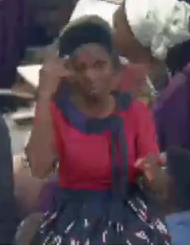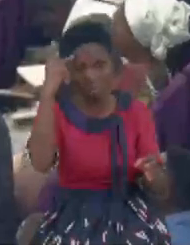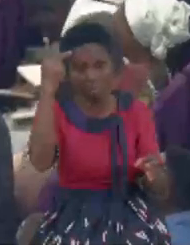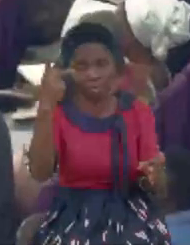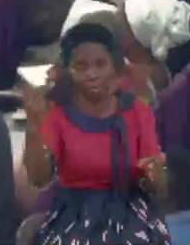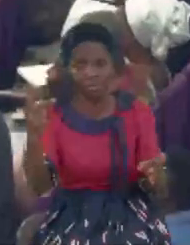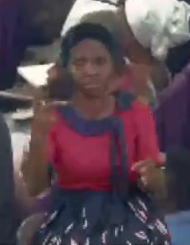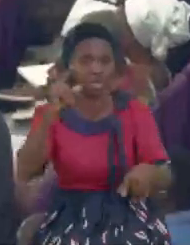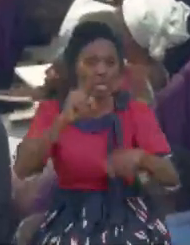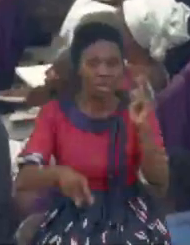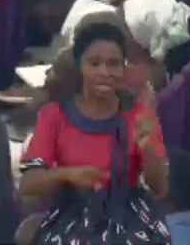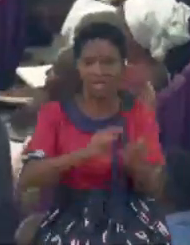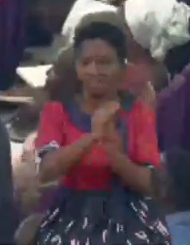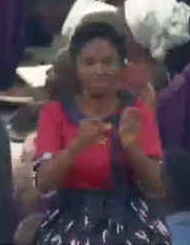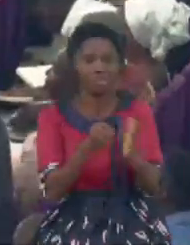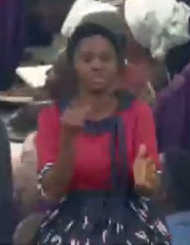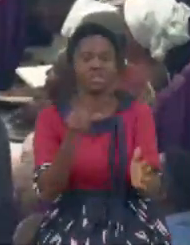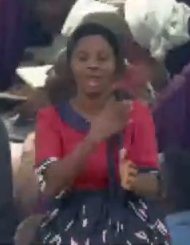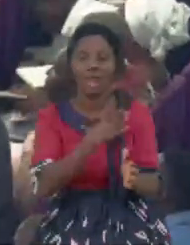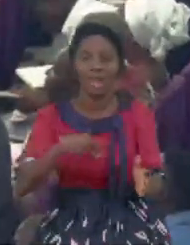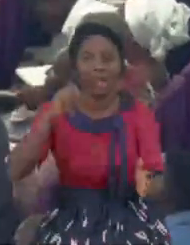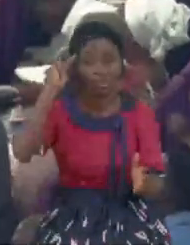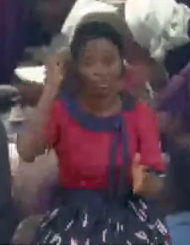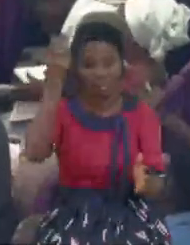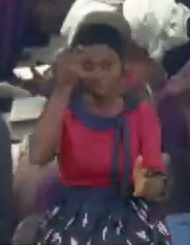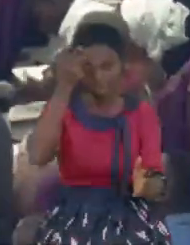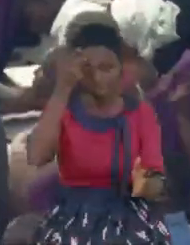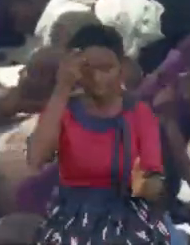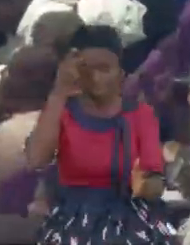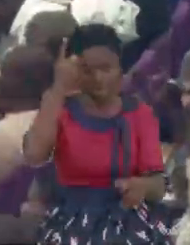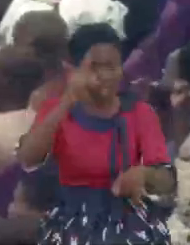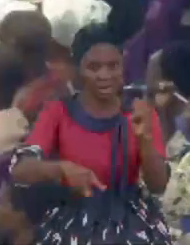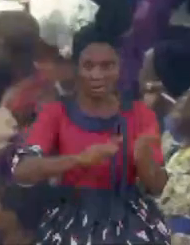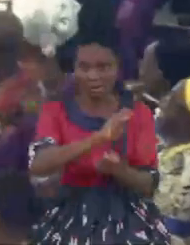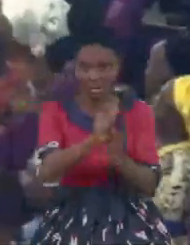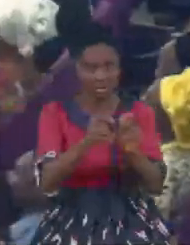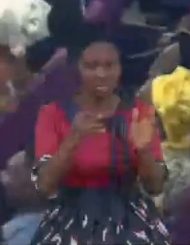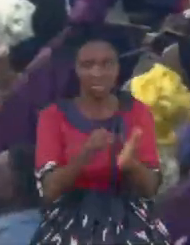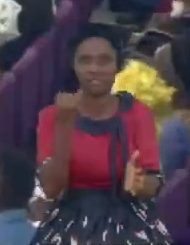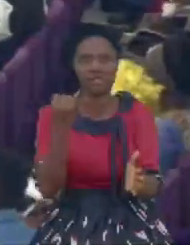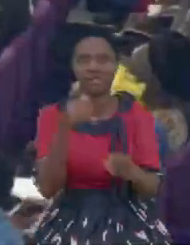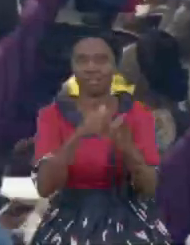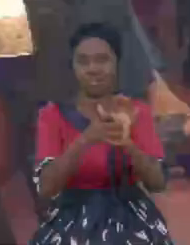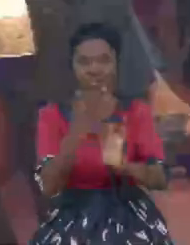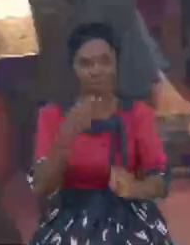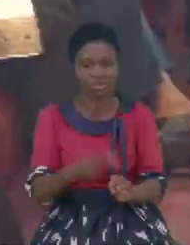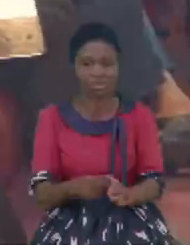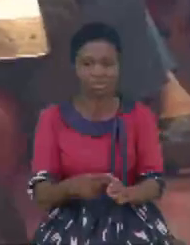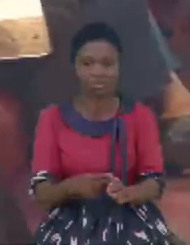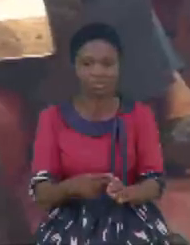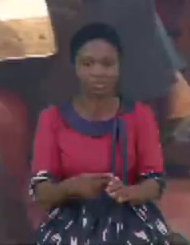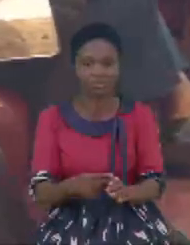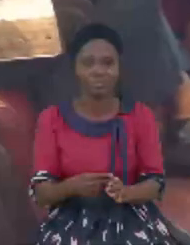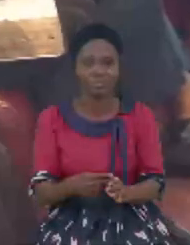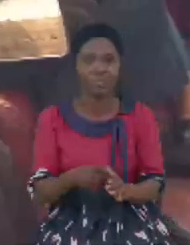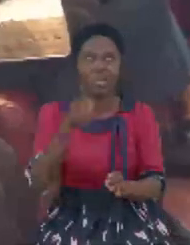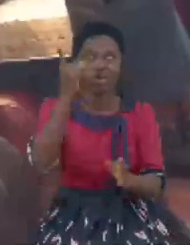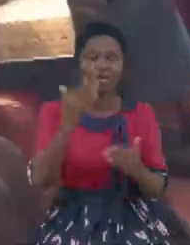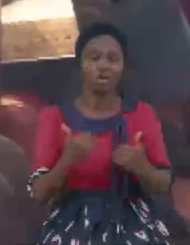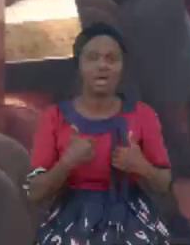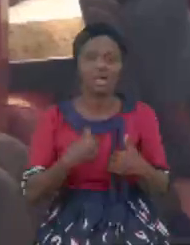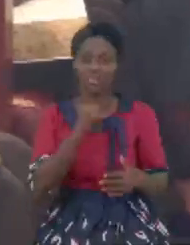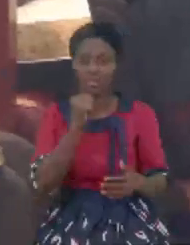d'éducation ne le révoqueront pas. Les politiciens ne peuvent le révoquer. Il